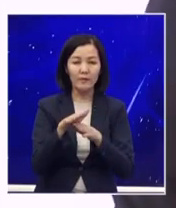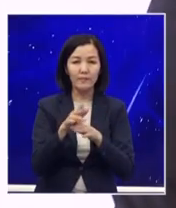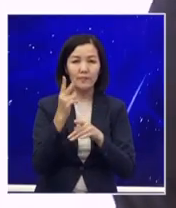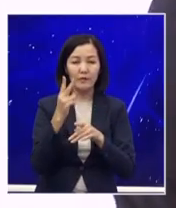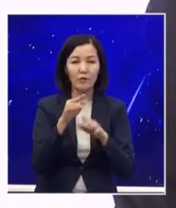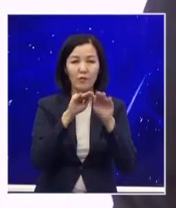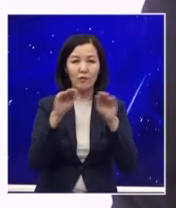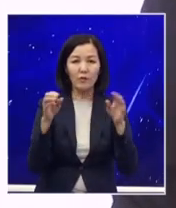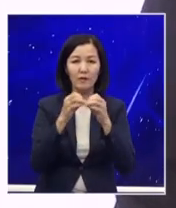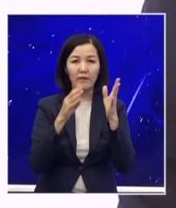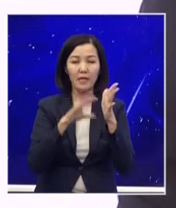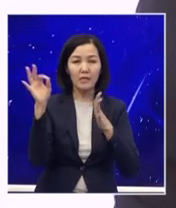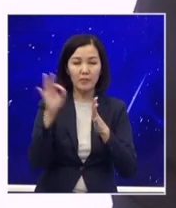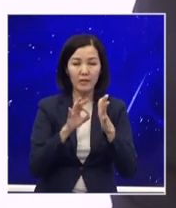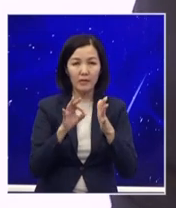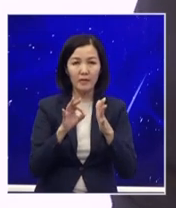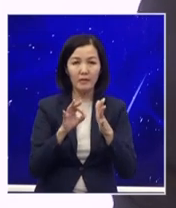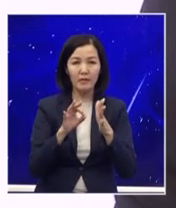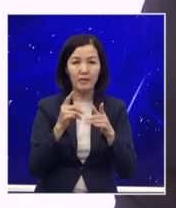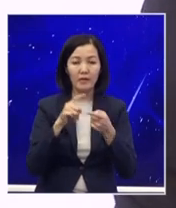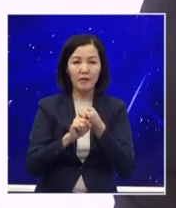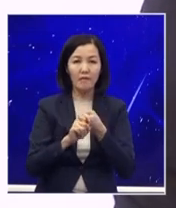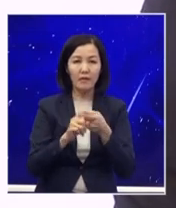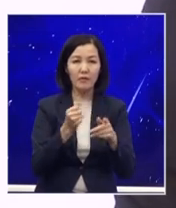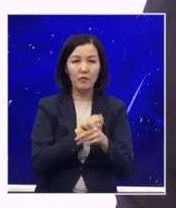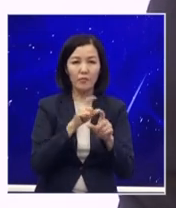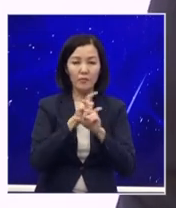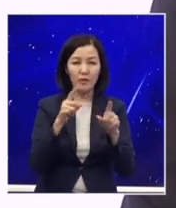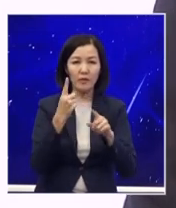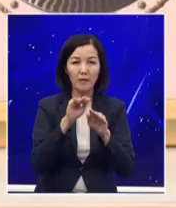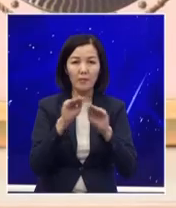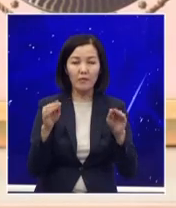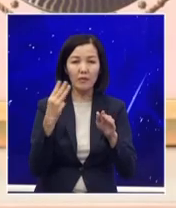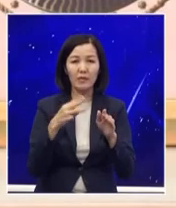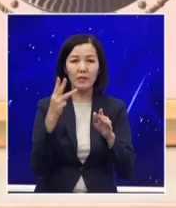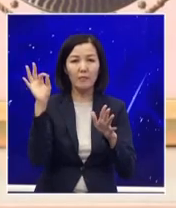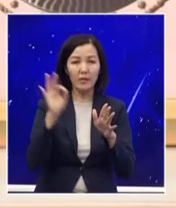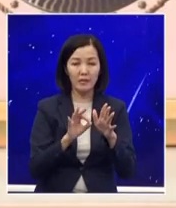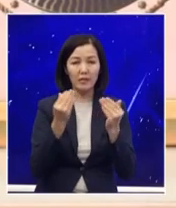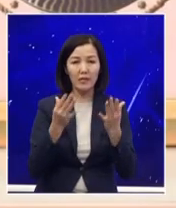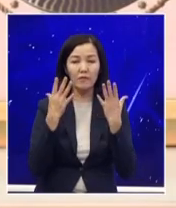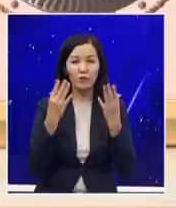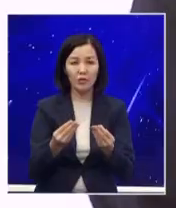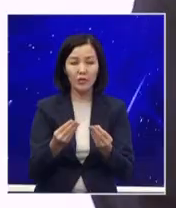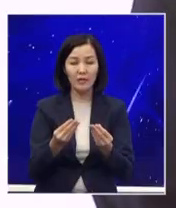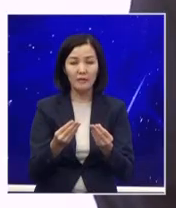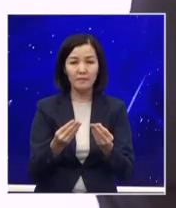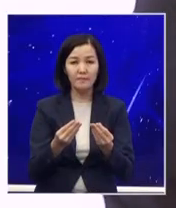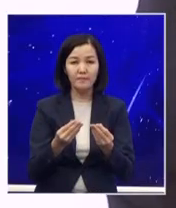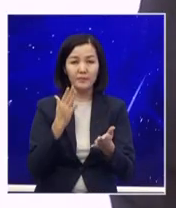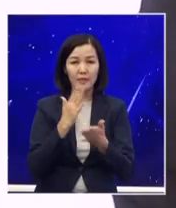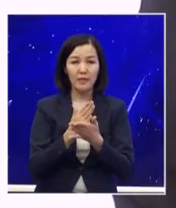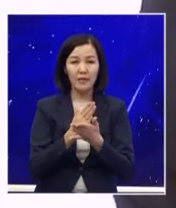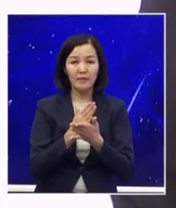– это 19%, и в инфекционном госпитале первого уровня – это 33%. На сегодняшний день